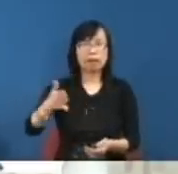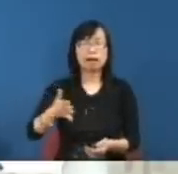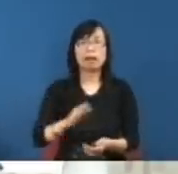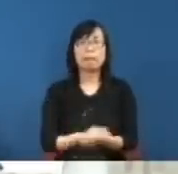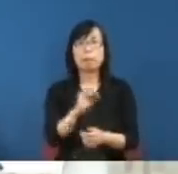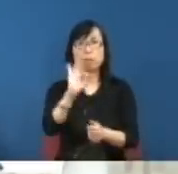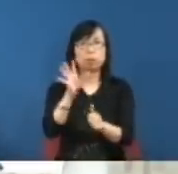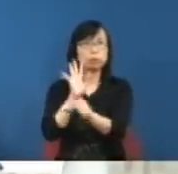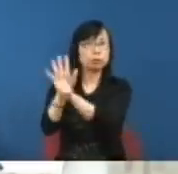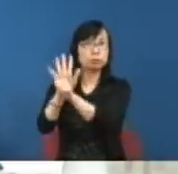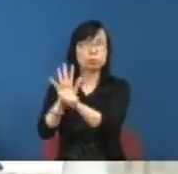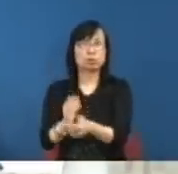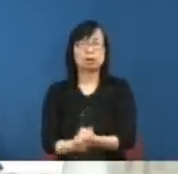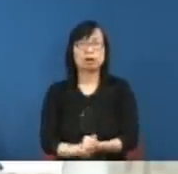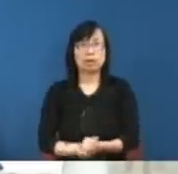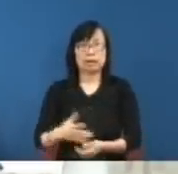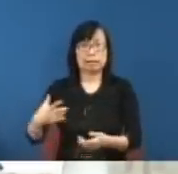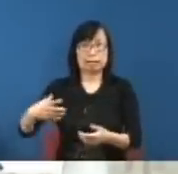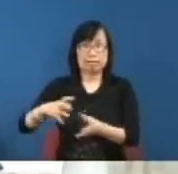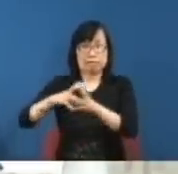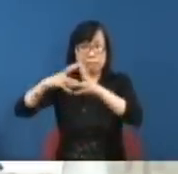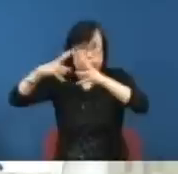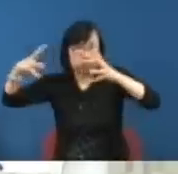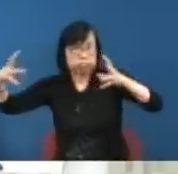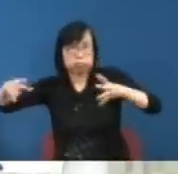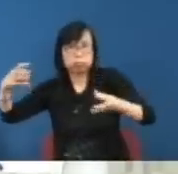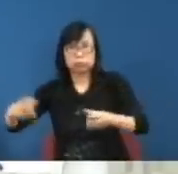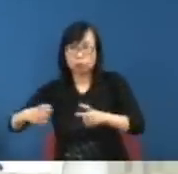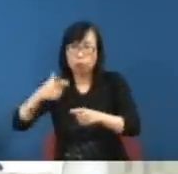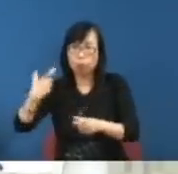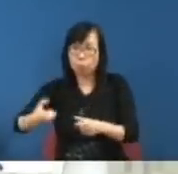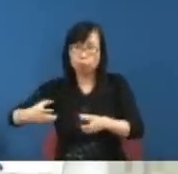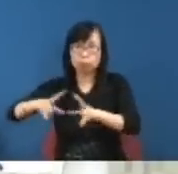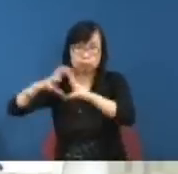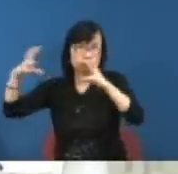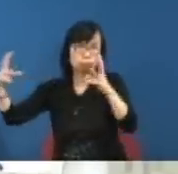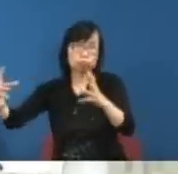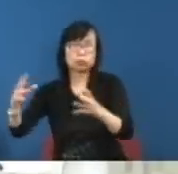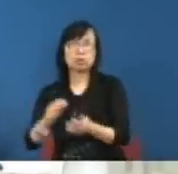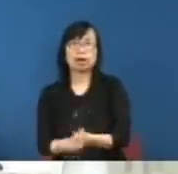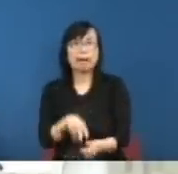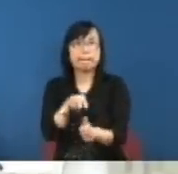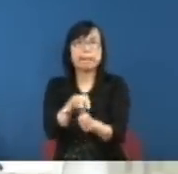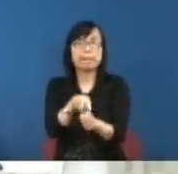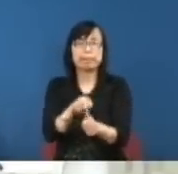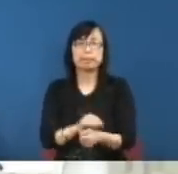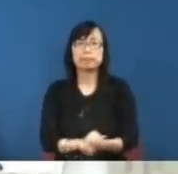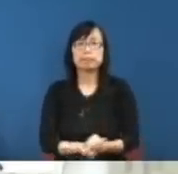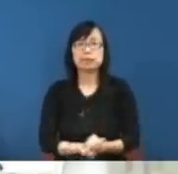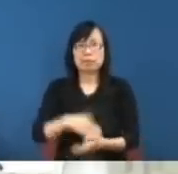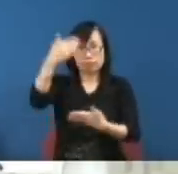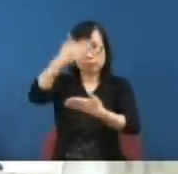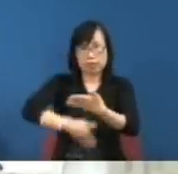各大財團對佢壓迫，更加咧係被逼咧就同意咗咧就係要。削